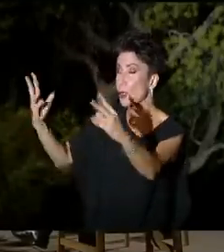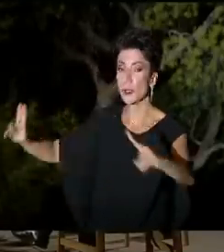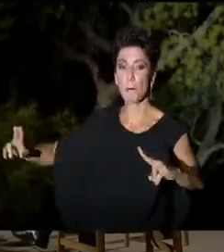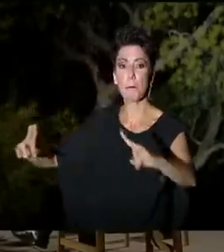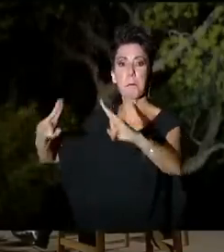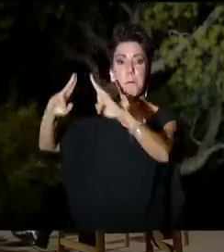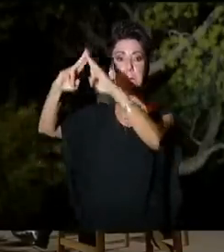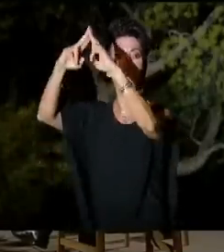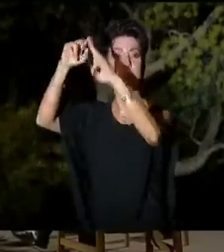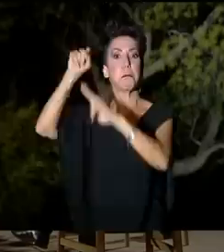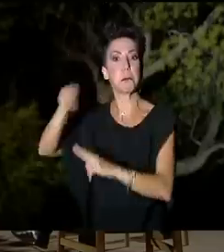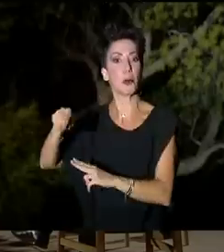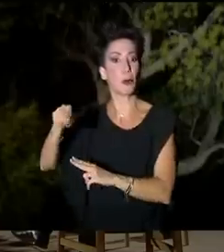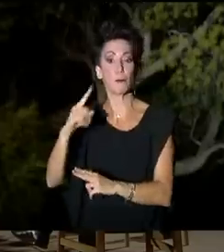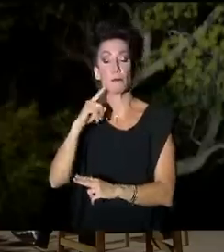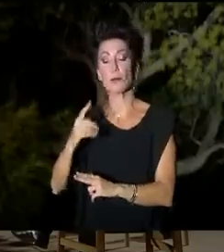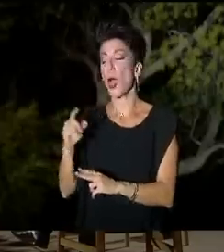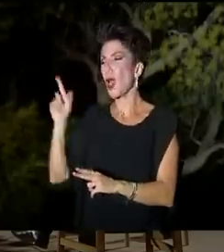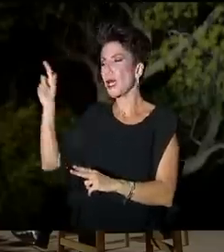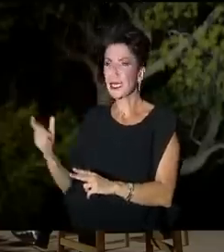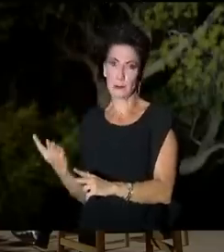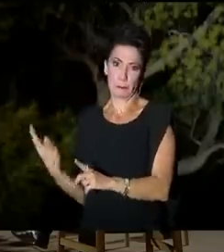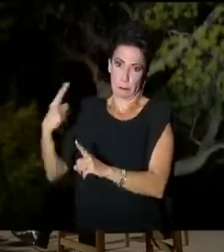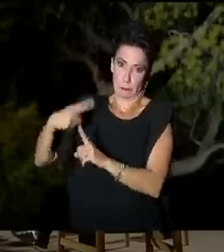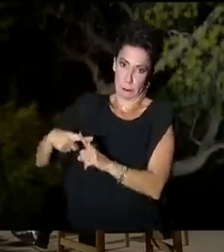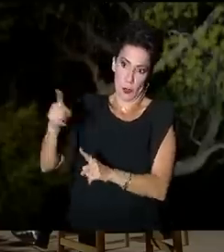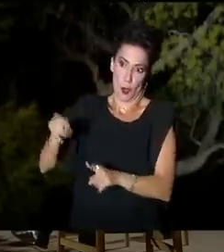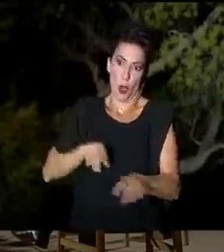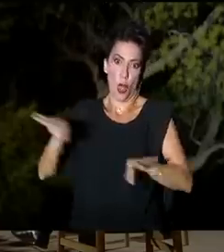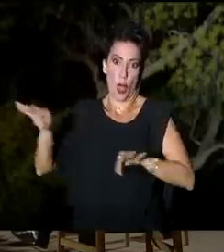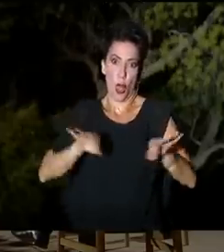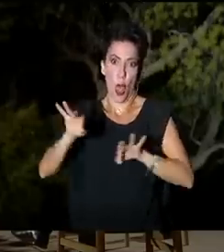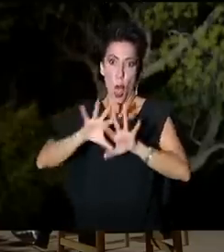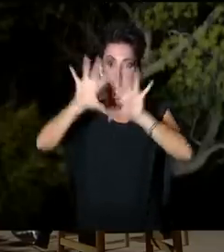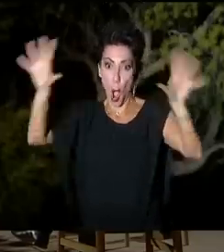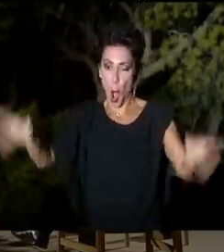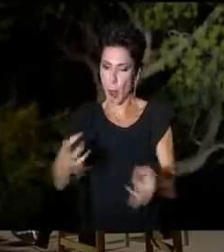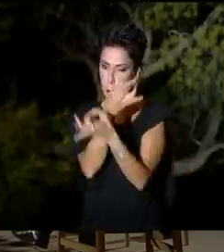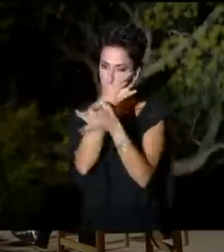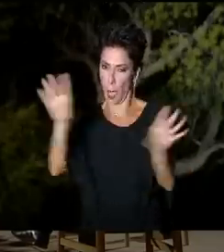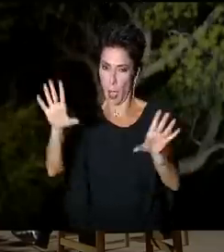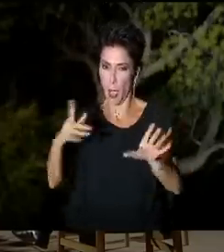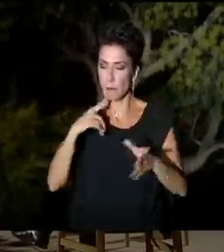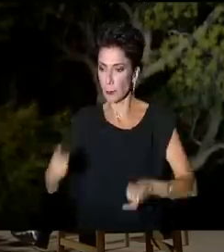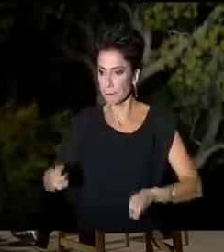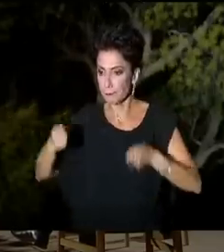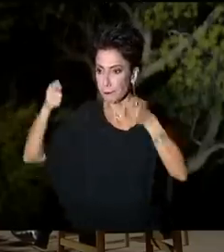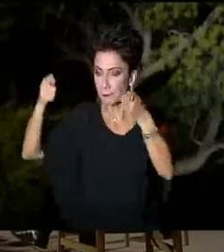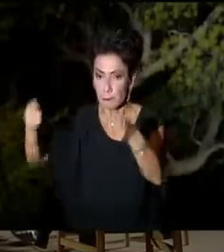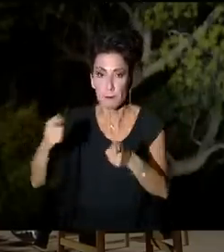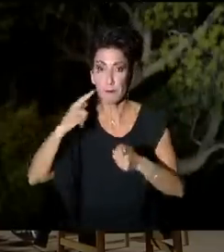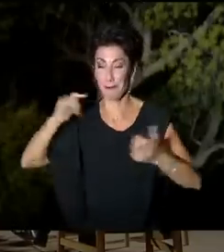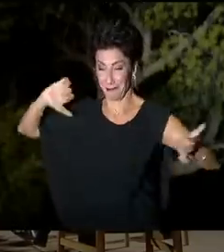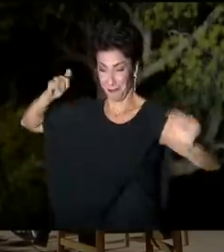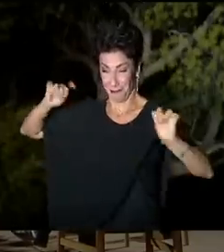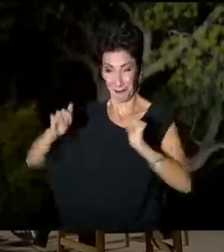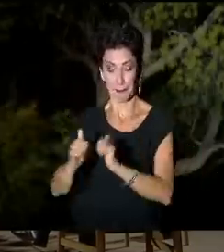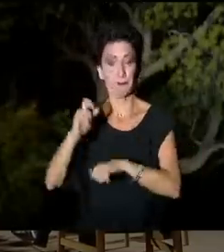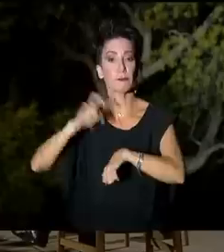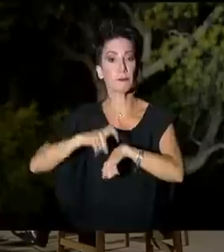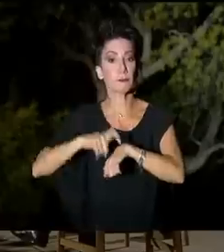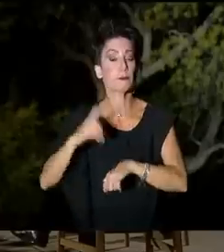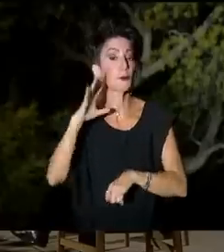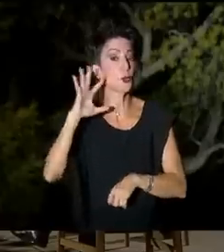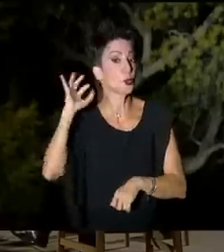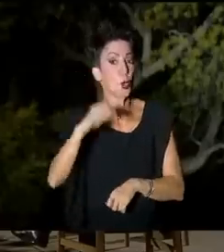δωρεά των μελετών στο δημόσιο, πράξη διόλου αμεληταία στο οικονομικό της μέγεθος, συντμήθηκε ο χρόνος προκειμένου να εξασφαλιστεί εγκαίρωση η